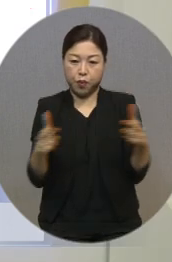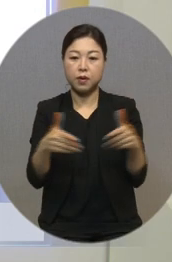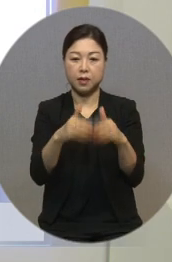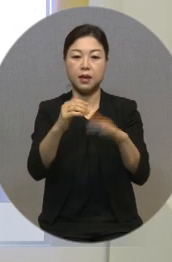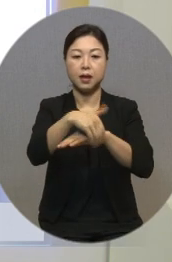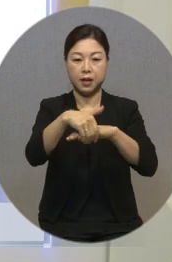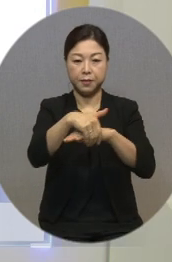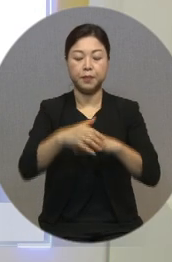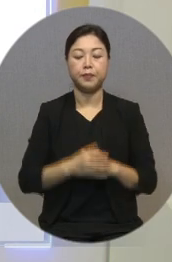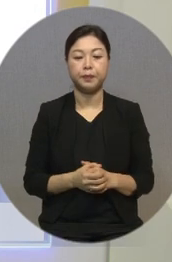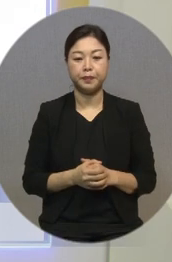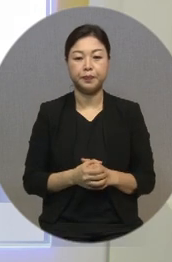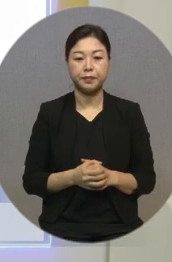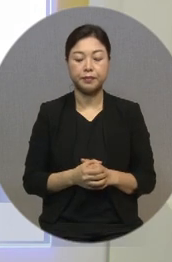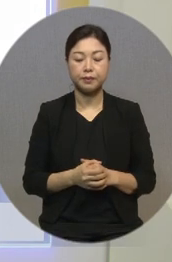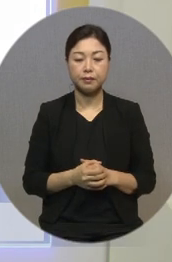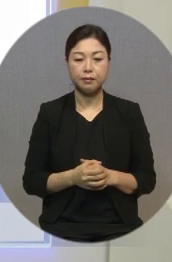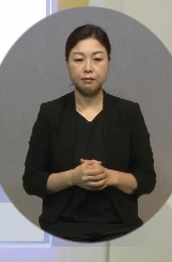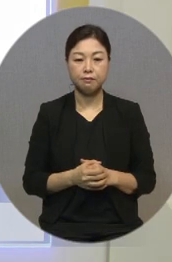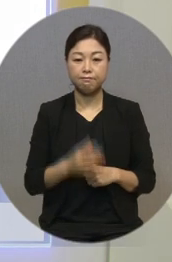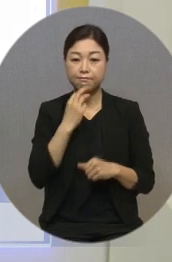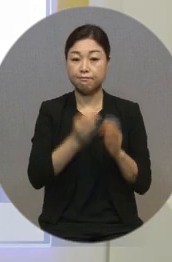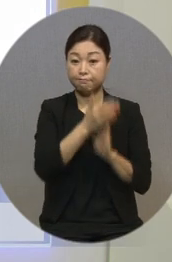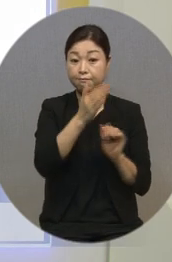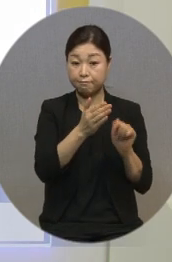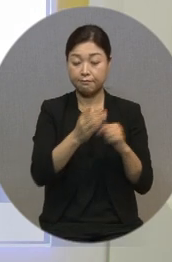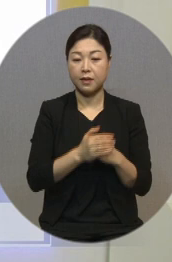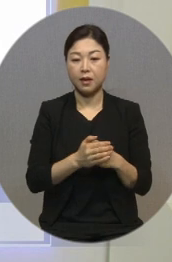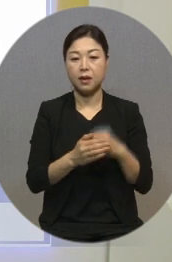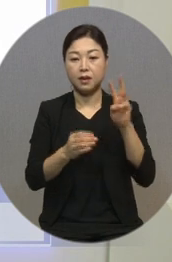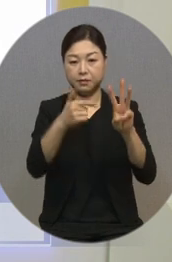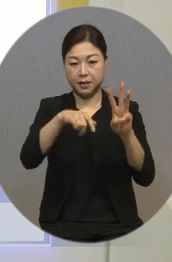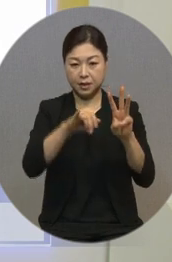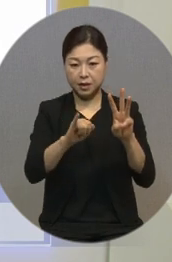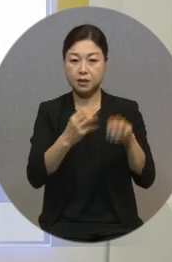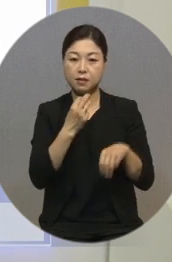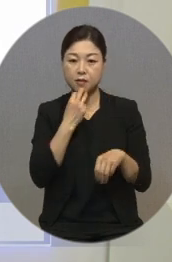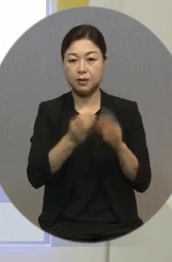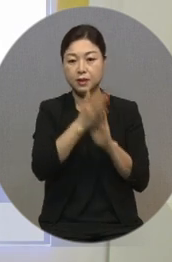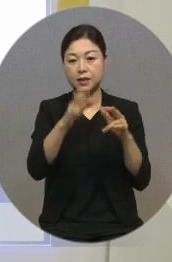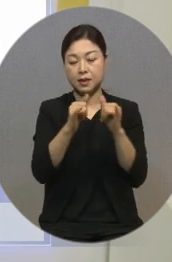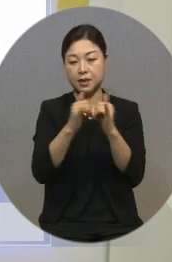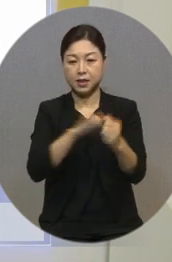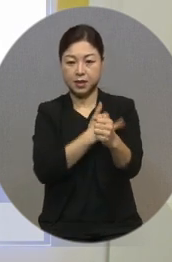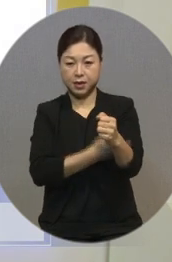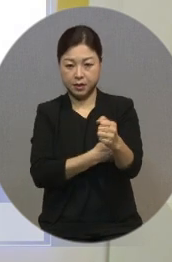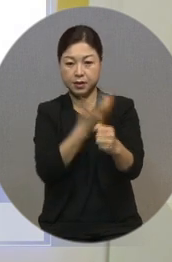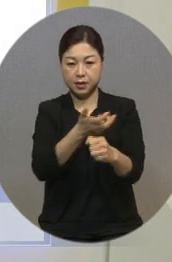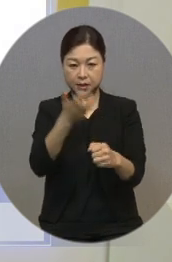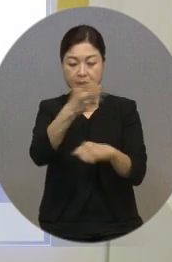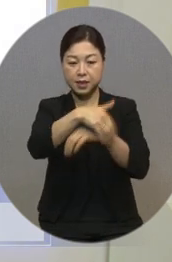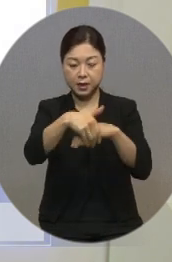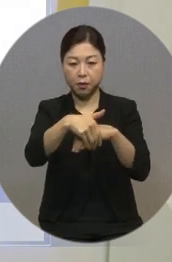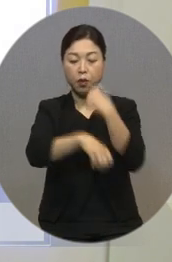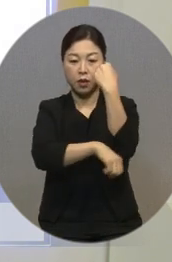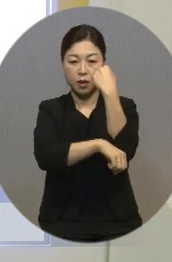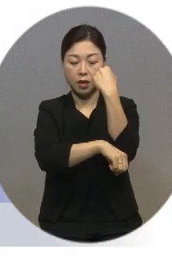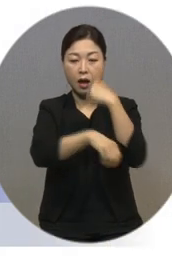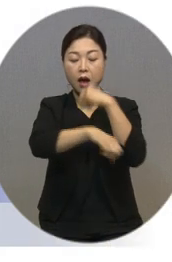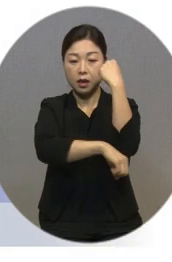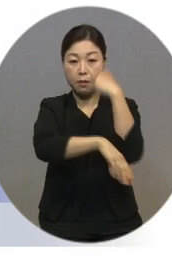예정입니다 다음 뉴스입니다 서울시가 제 3기 서울시 장애인 인권증진 기본 계획을